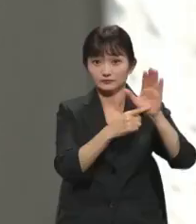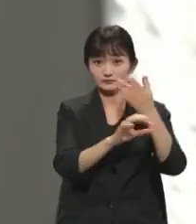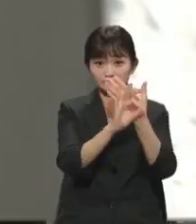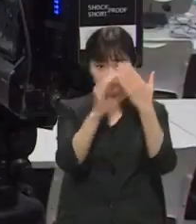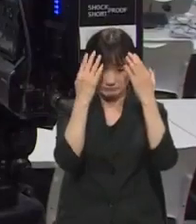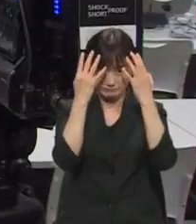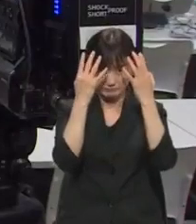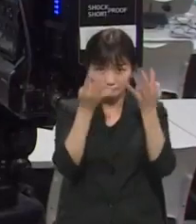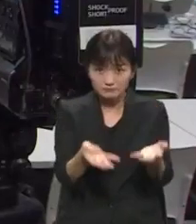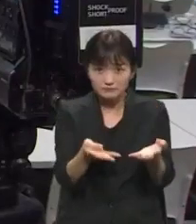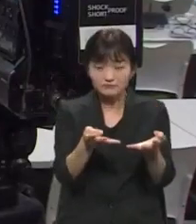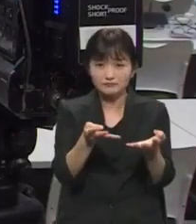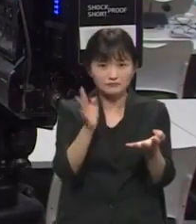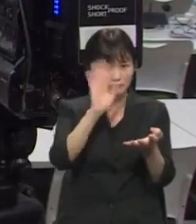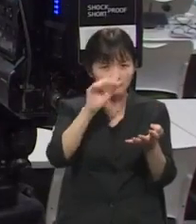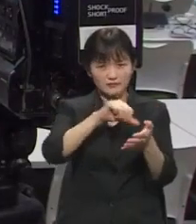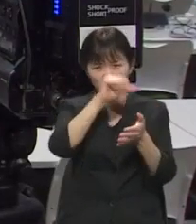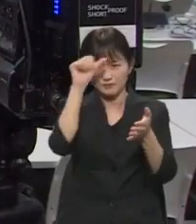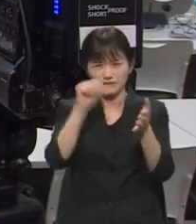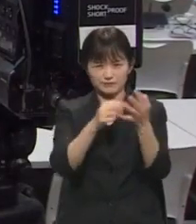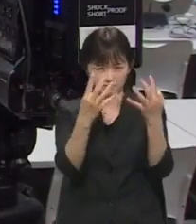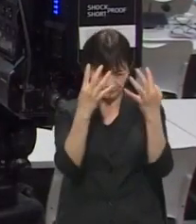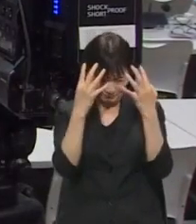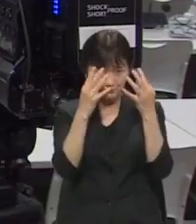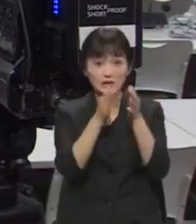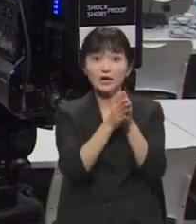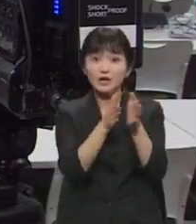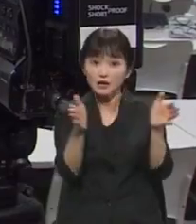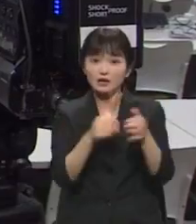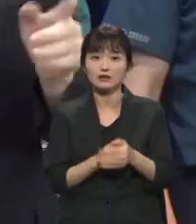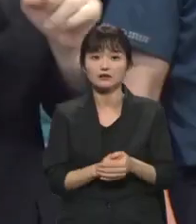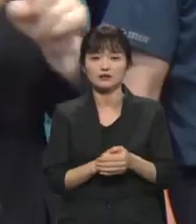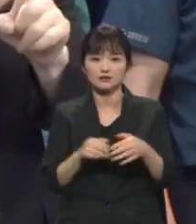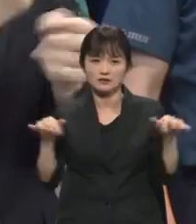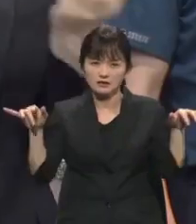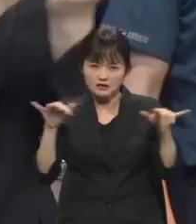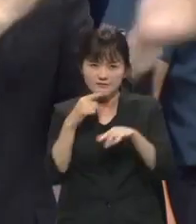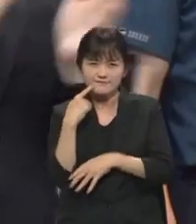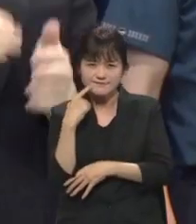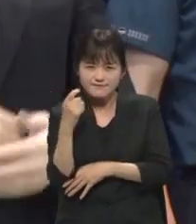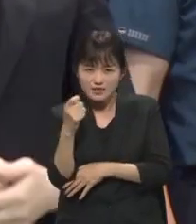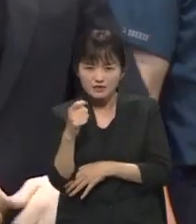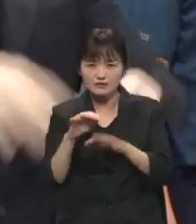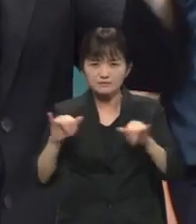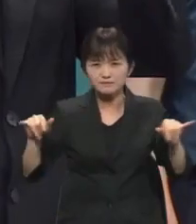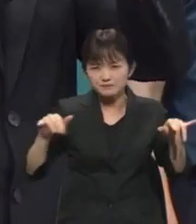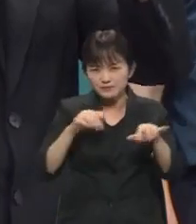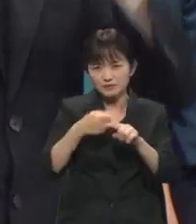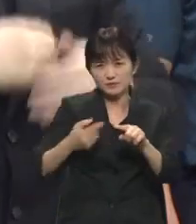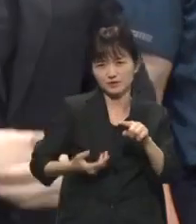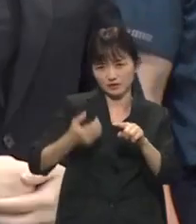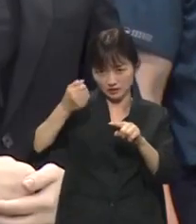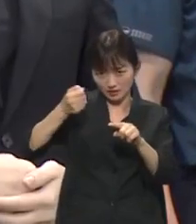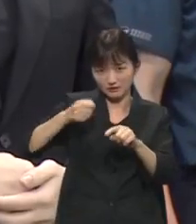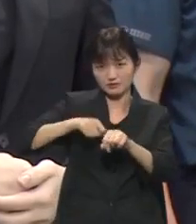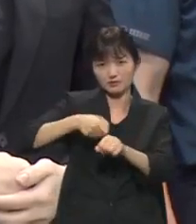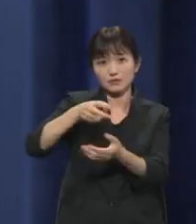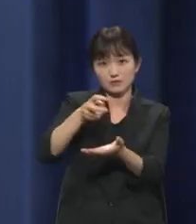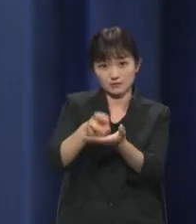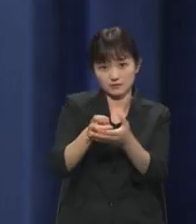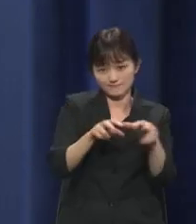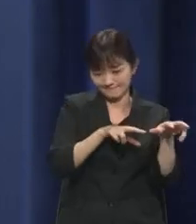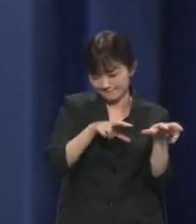허용하지 않는 무기형 도입을 추진하고 공중협박, 공공장소 흉기 소지 등에 대한 처벌 규정을